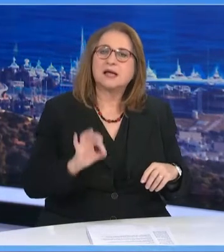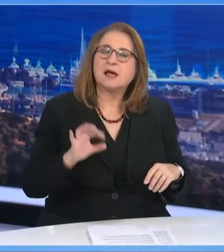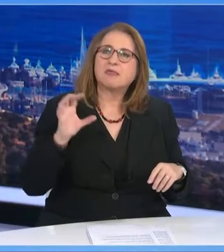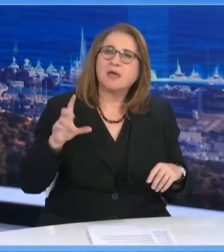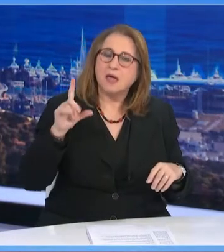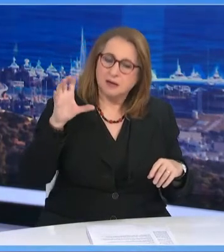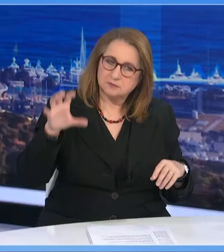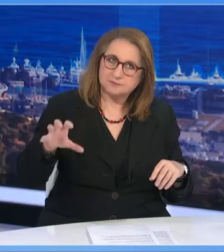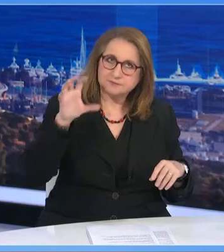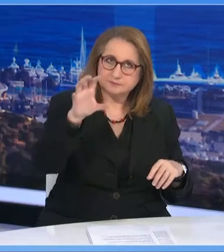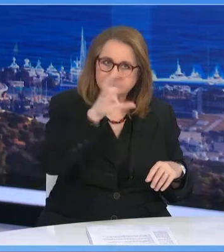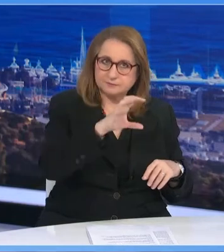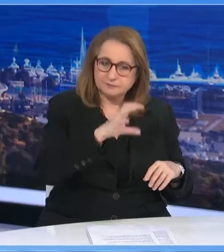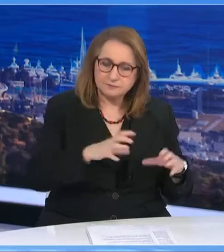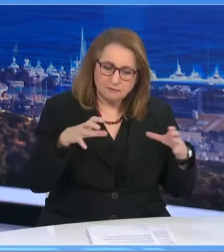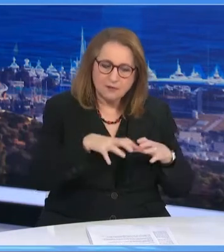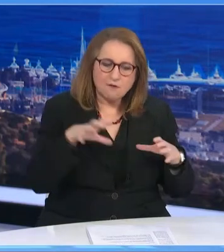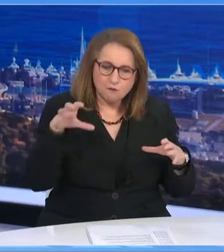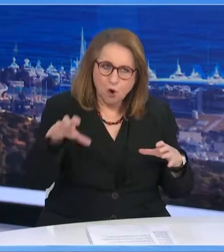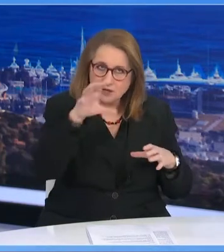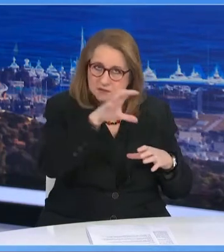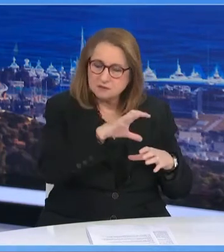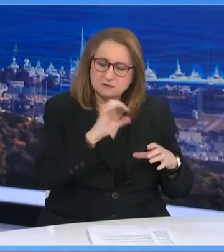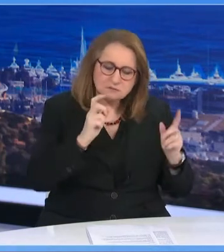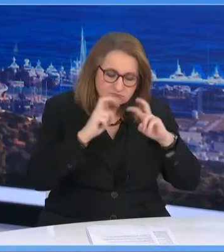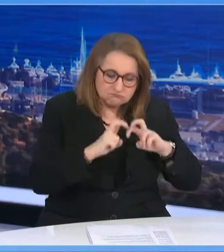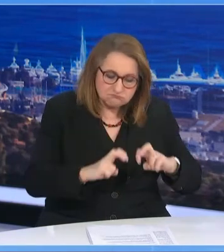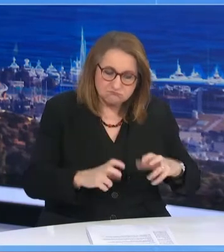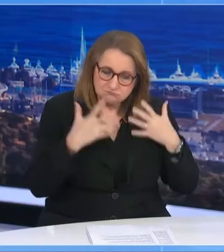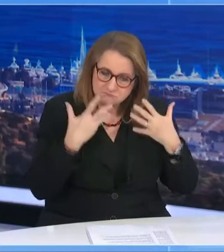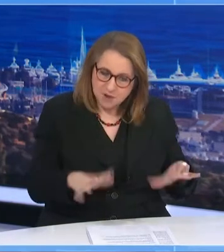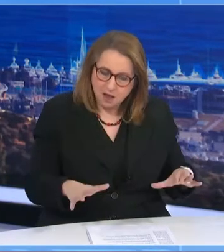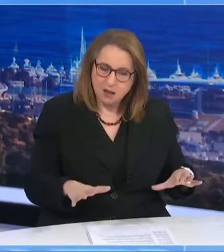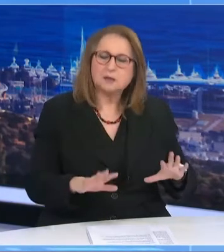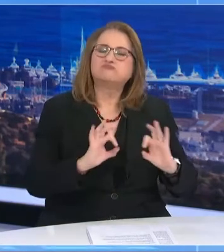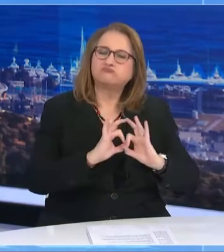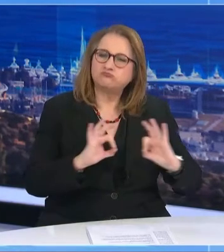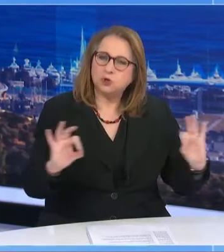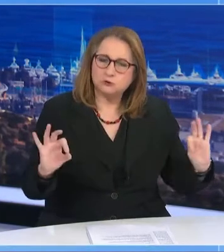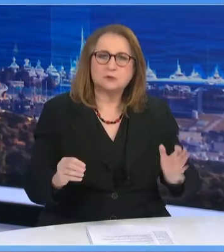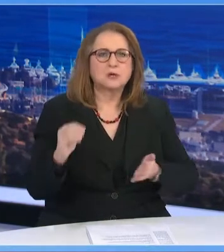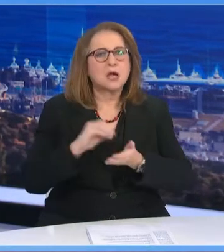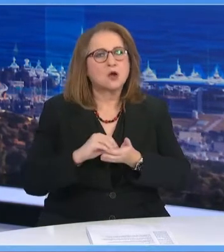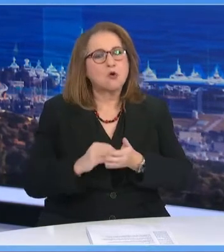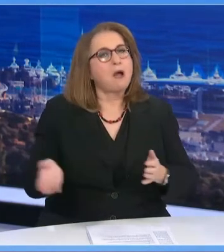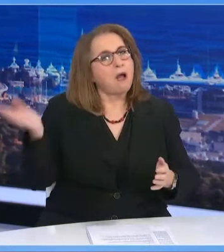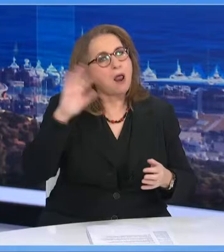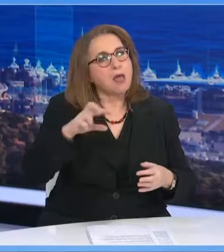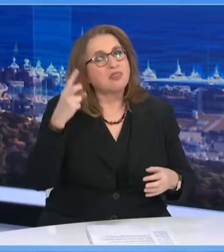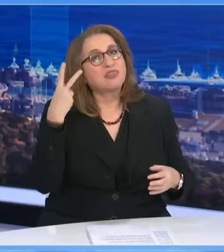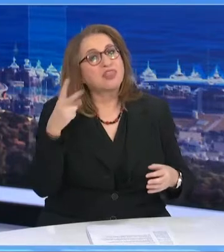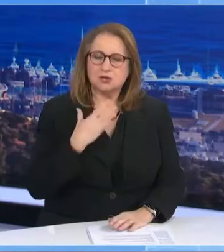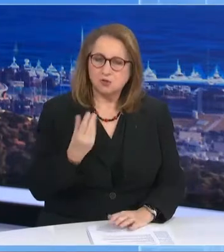αυτή τη στιγμή κάποια συζήτηση στο τραπέζι για παράταση των διακοπών στα σχολεία, διευκρίνησε μέσω του Sky ο Γενικός Γραμματέας Συντονισμού της κυβέρνησης